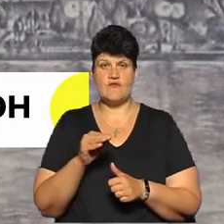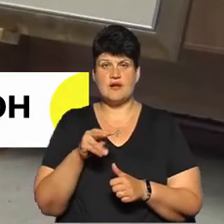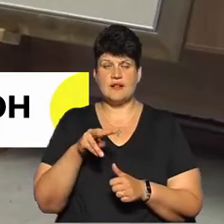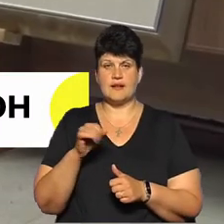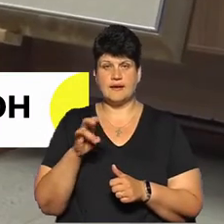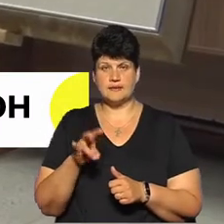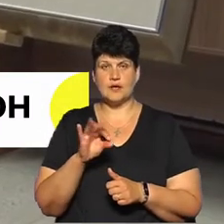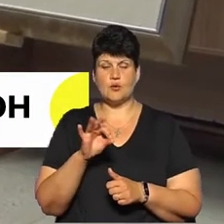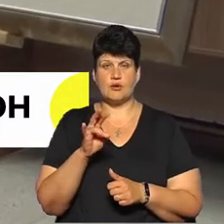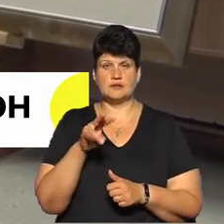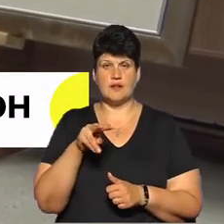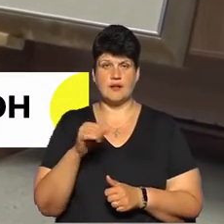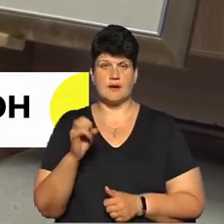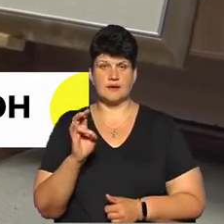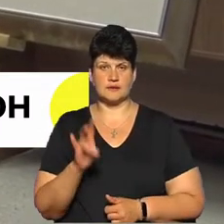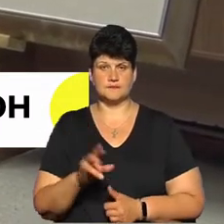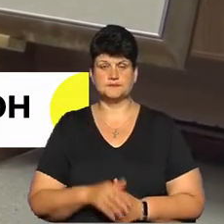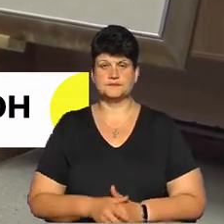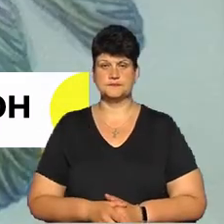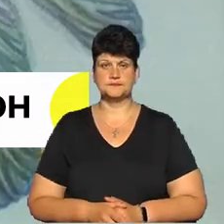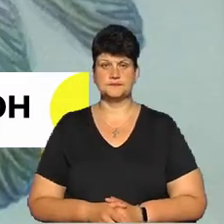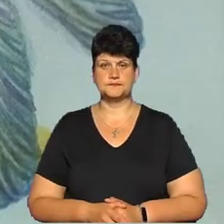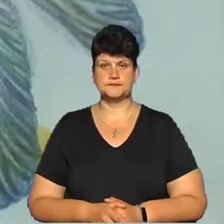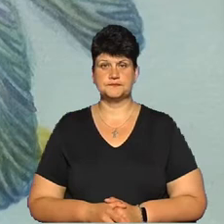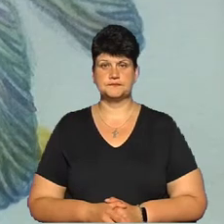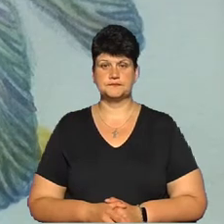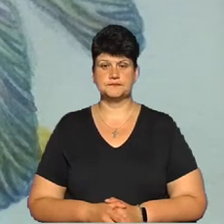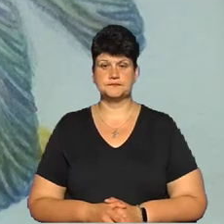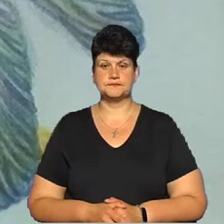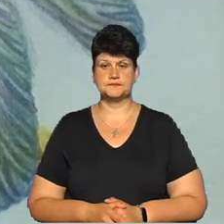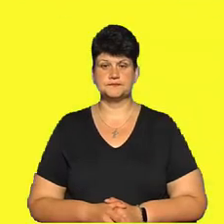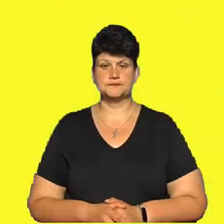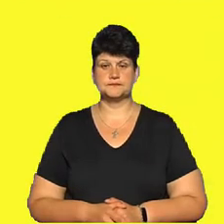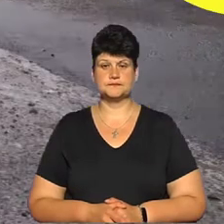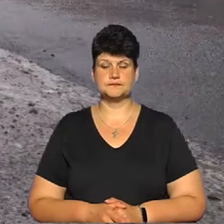онлайн. Мирослава Західна, Оксана Гальяш. Новини на Суспільному. Тернопіль.